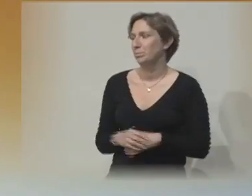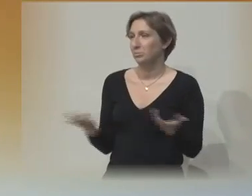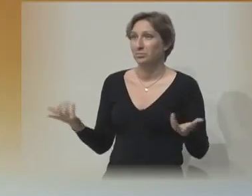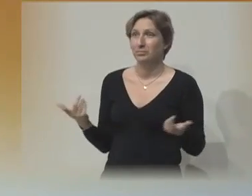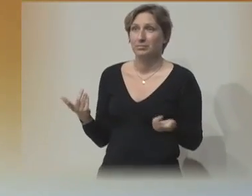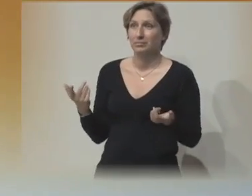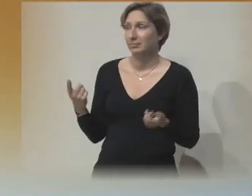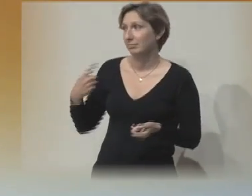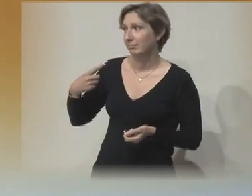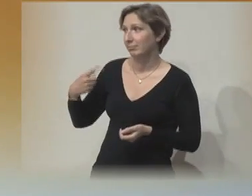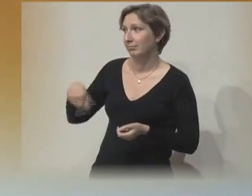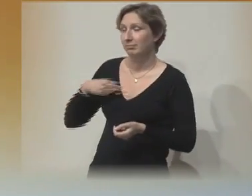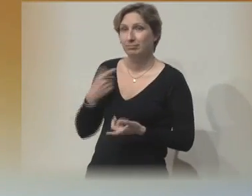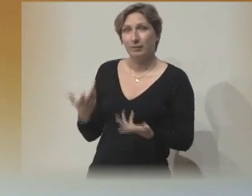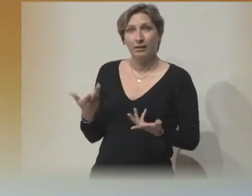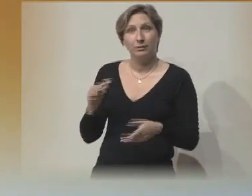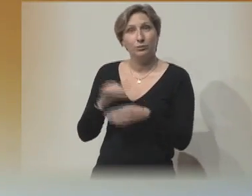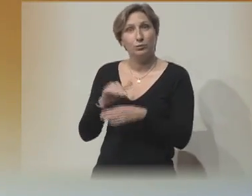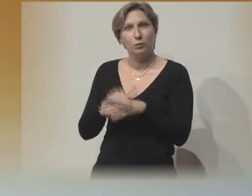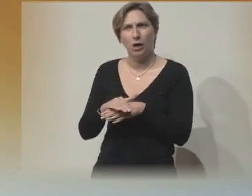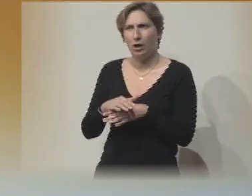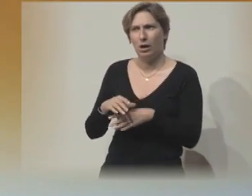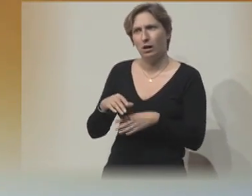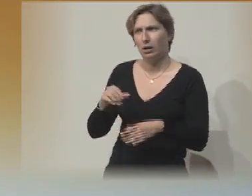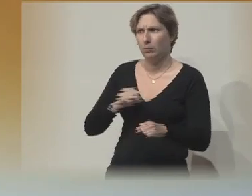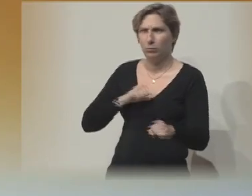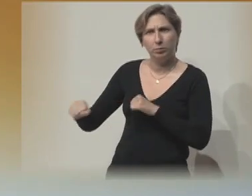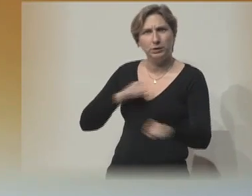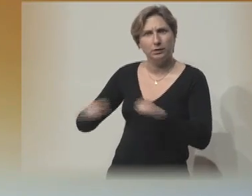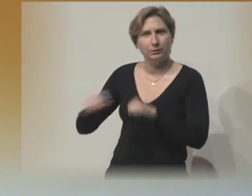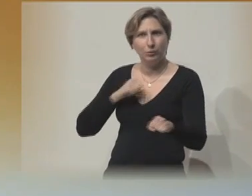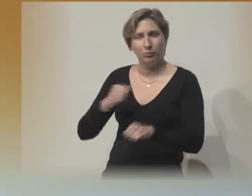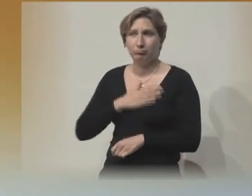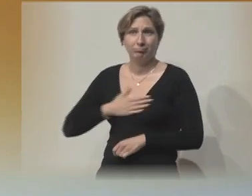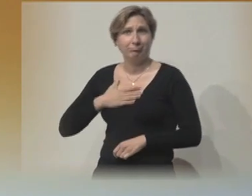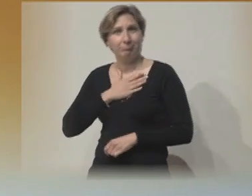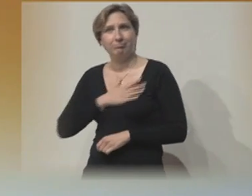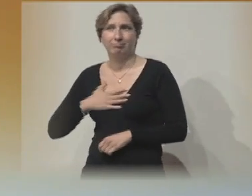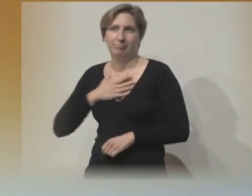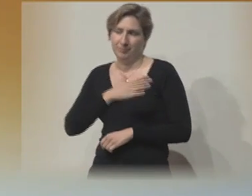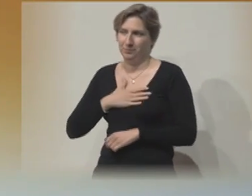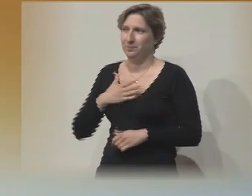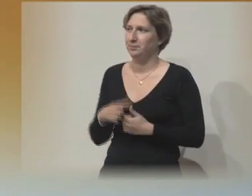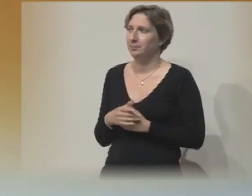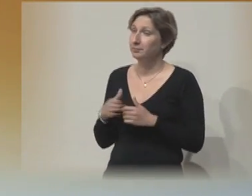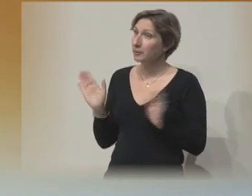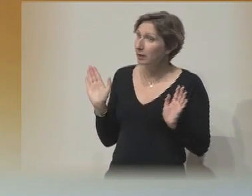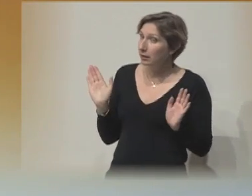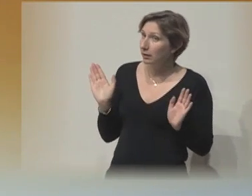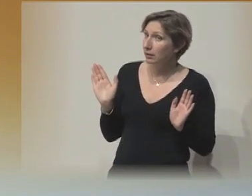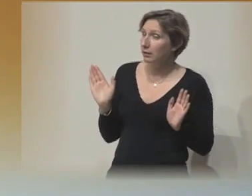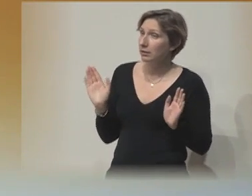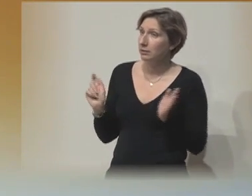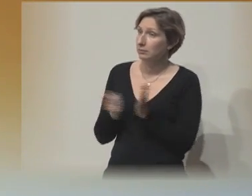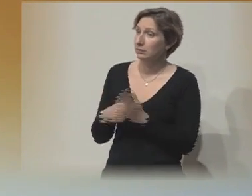c'est pour nous une soirée de mobilisation, de joie, mais nous vivons dans